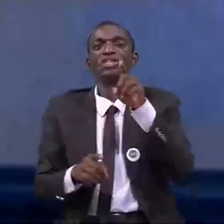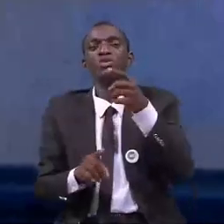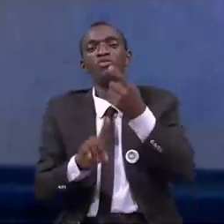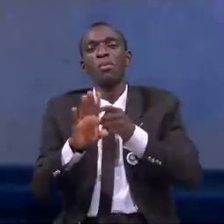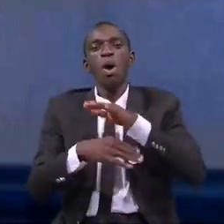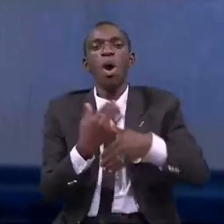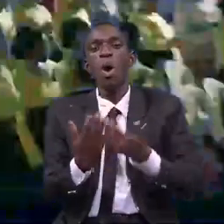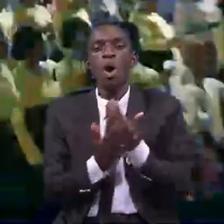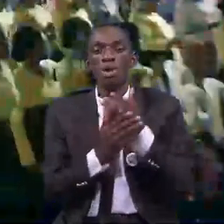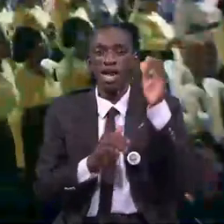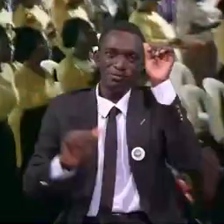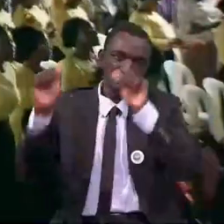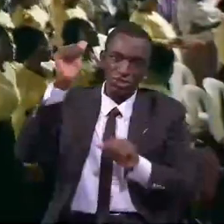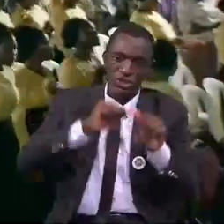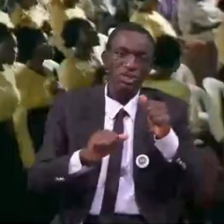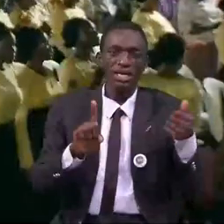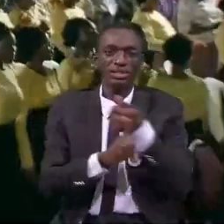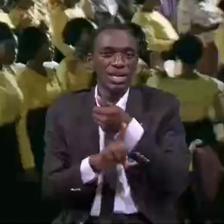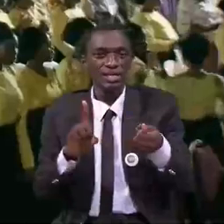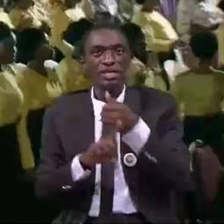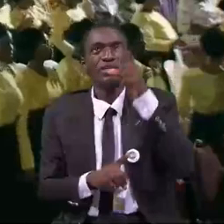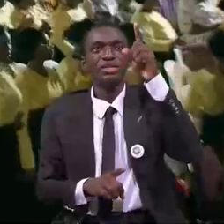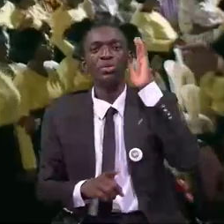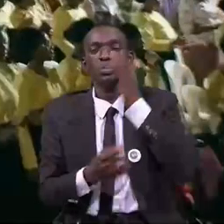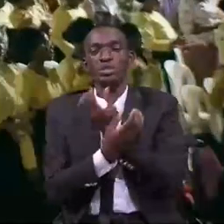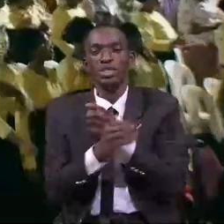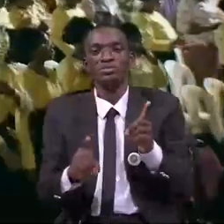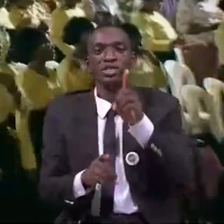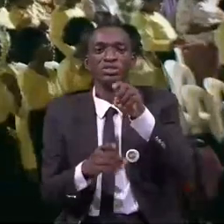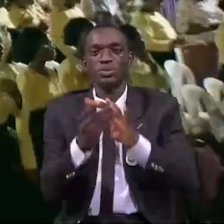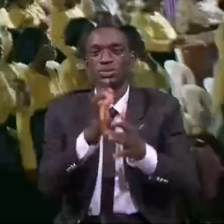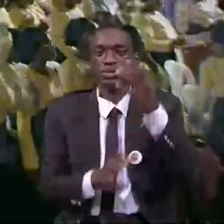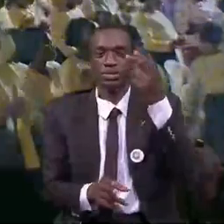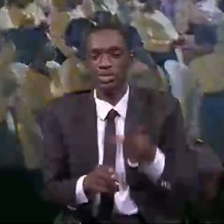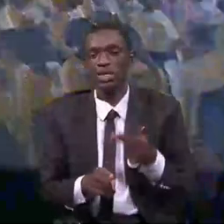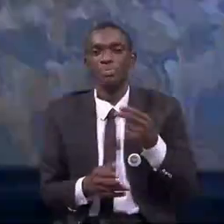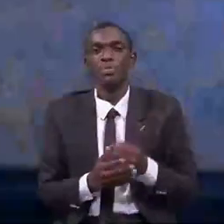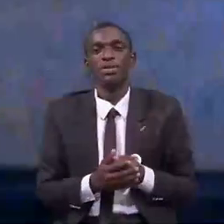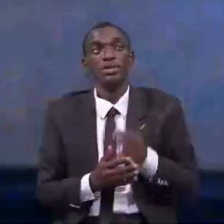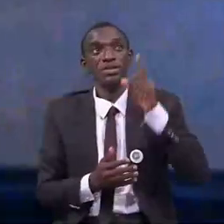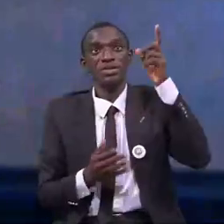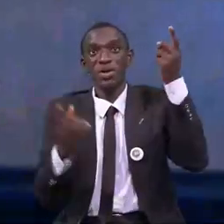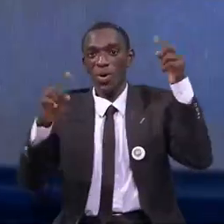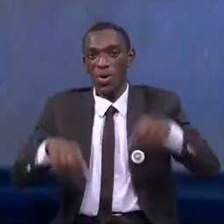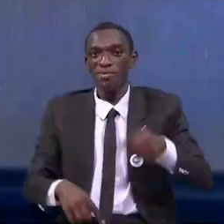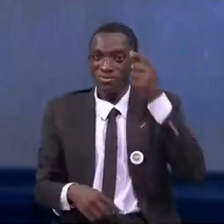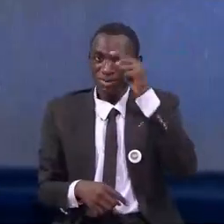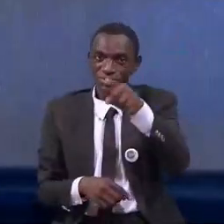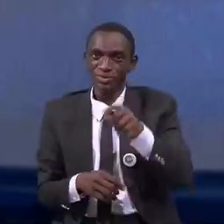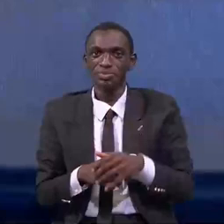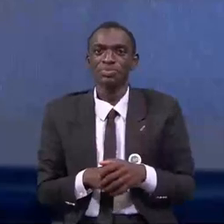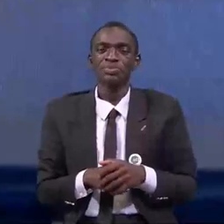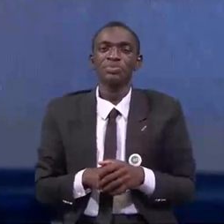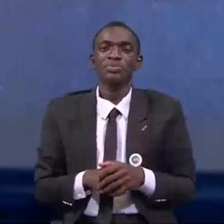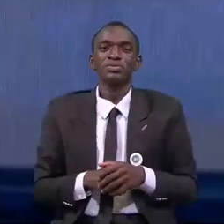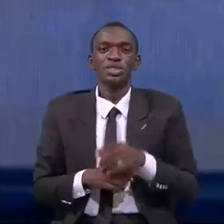malade et vous délivrera de toute affliction et de toute attaque il est venu ici pour